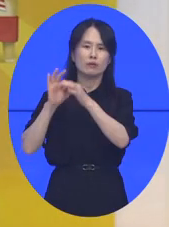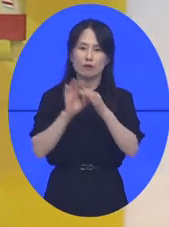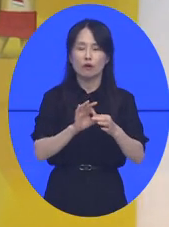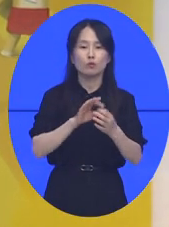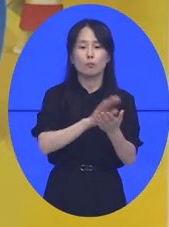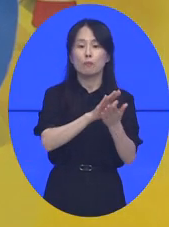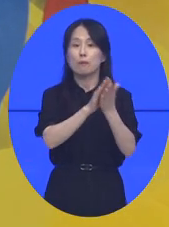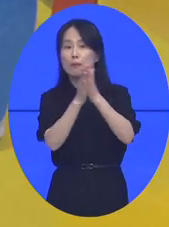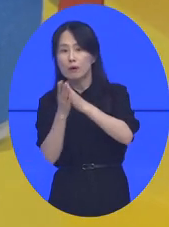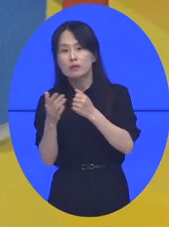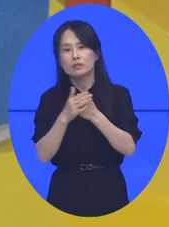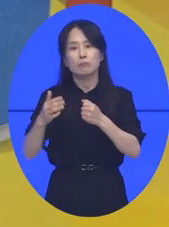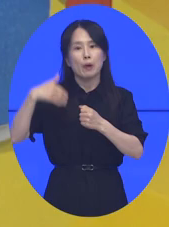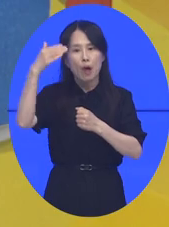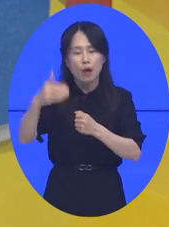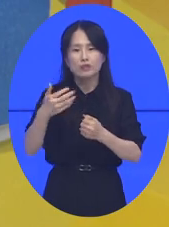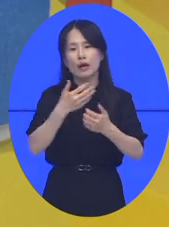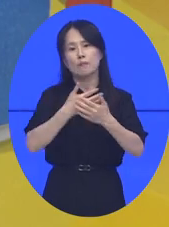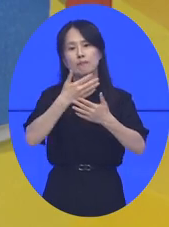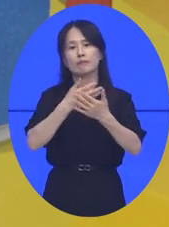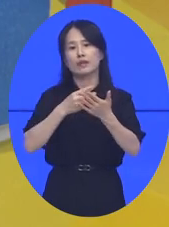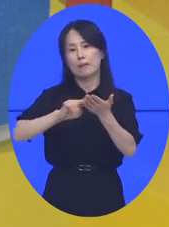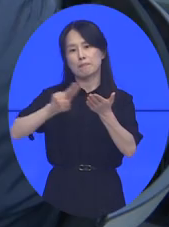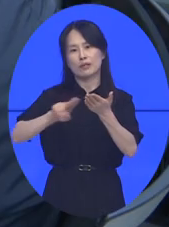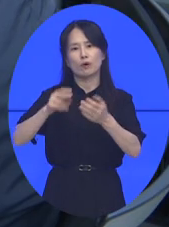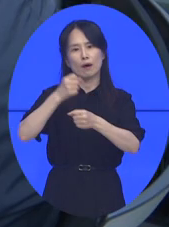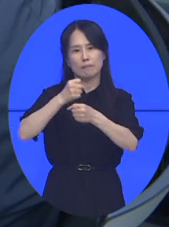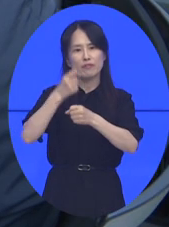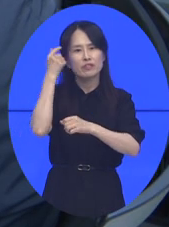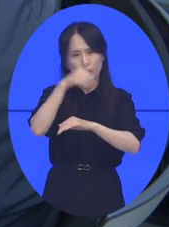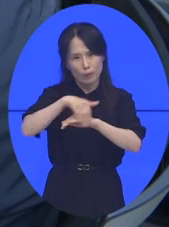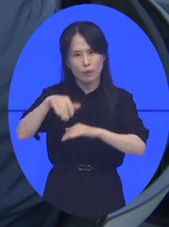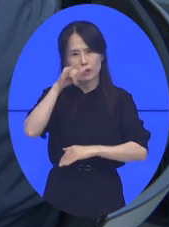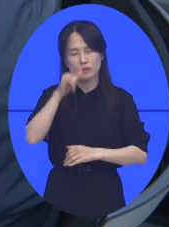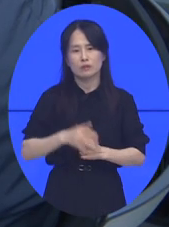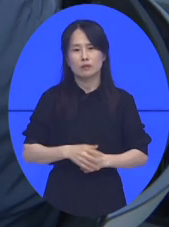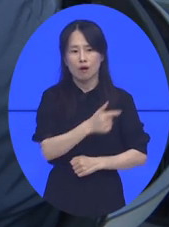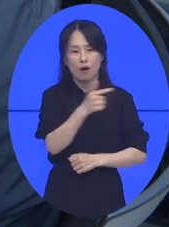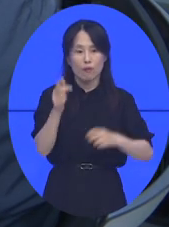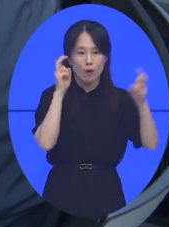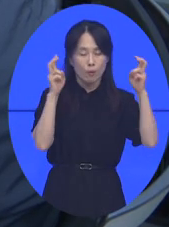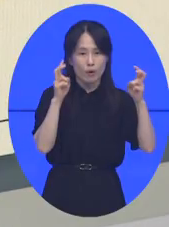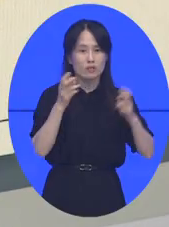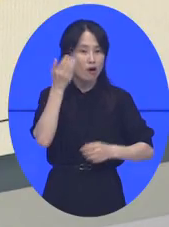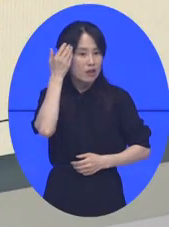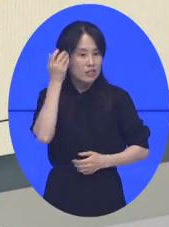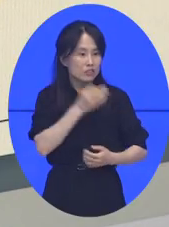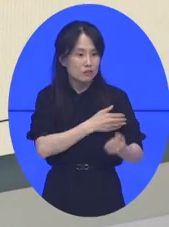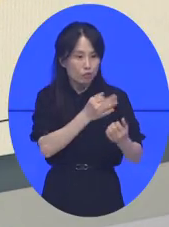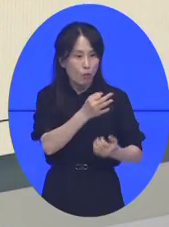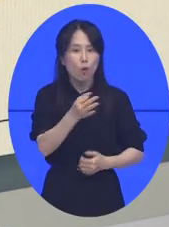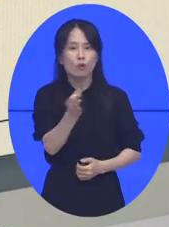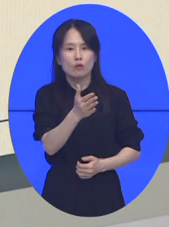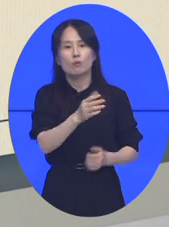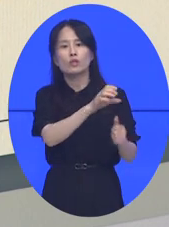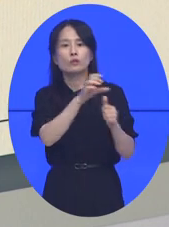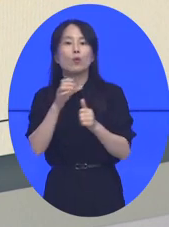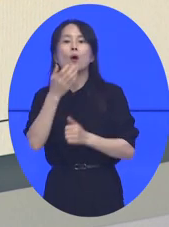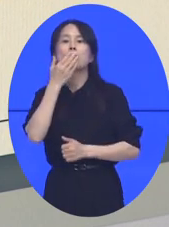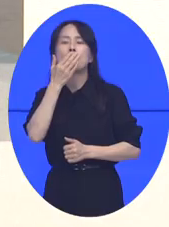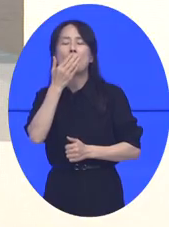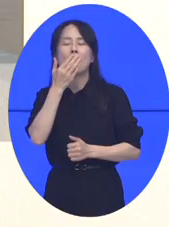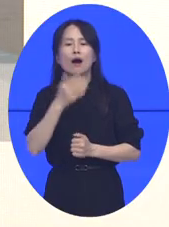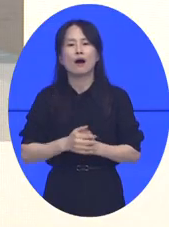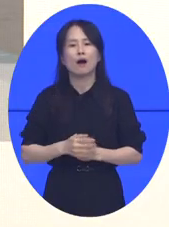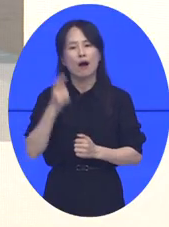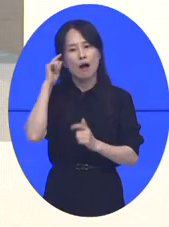있는 만큼 후속 컨텐츠 개발은 필수인 상황. 최근 한 대기업의 컨텐츠 지식 재산권을 무상으로 활용할 수 있게 되면서